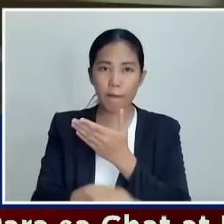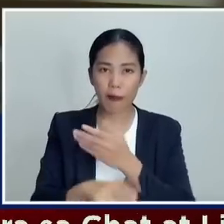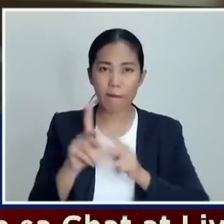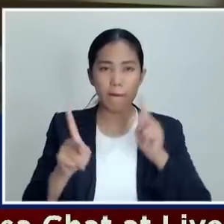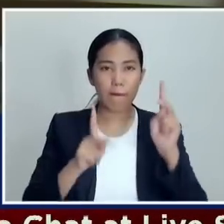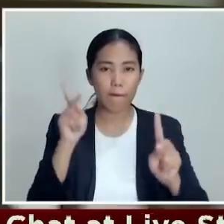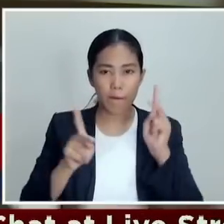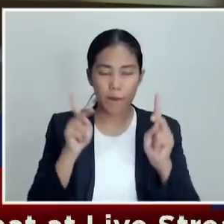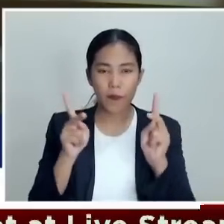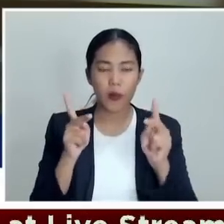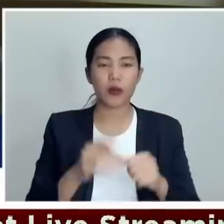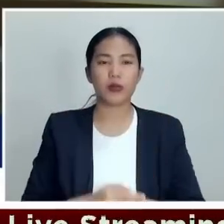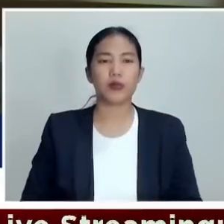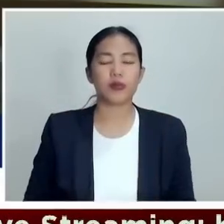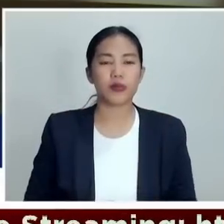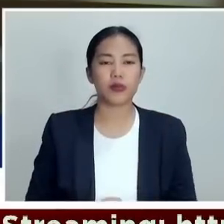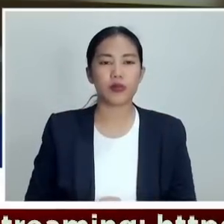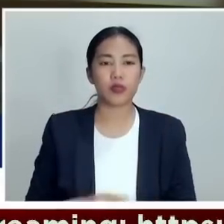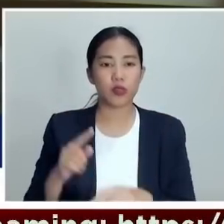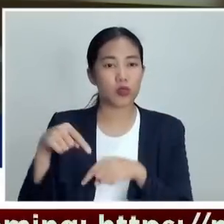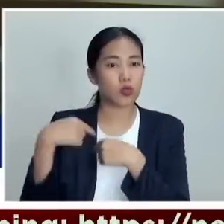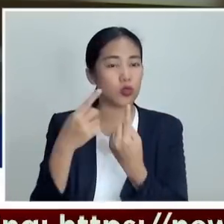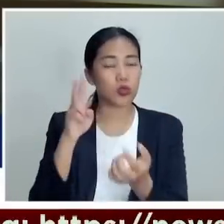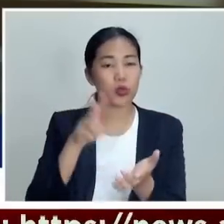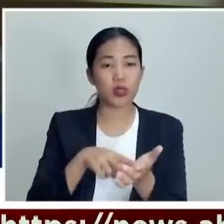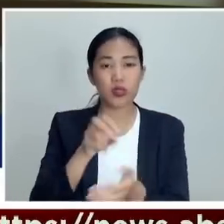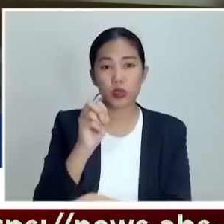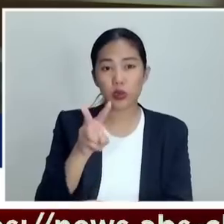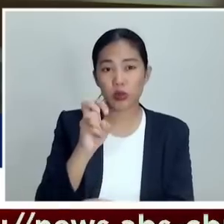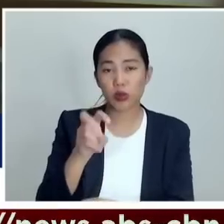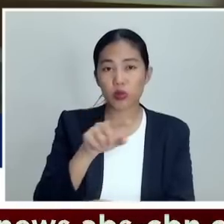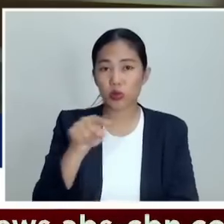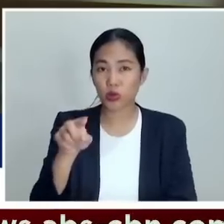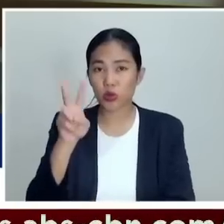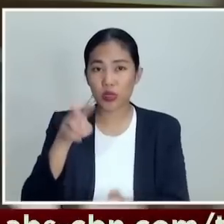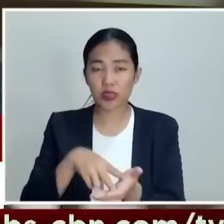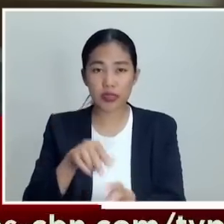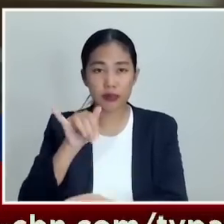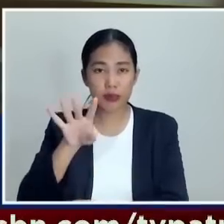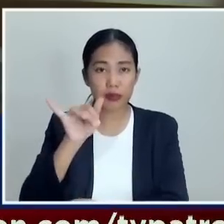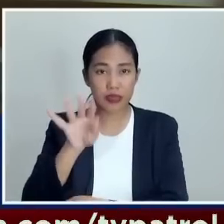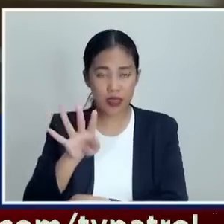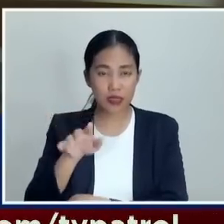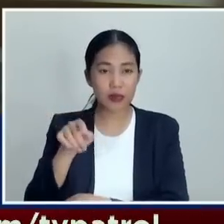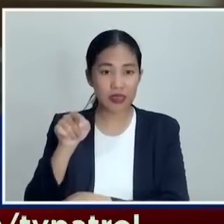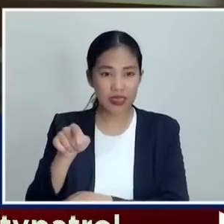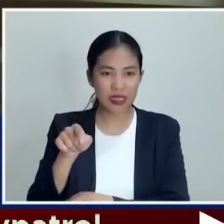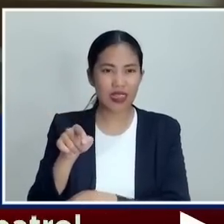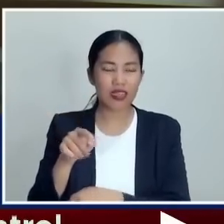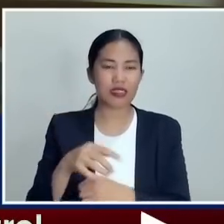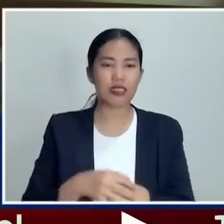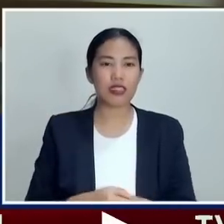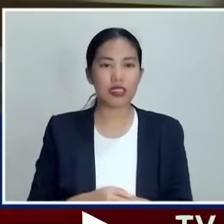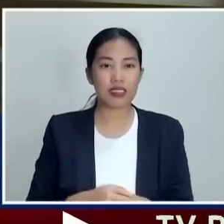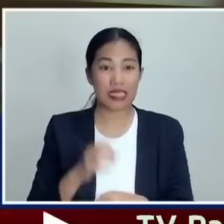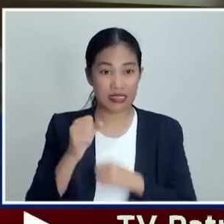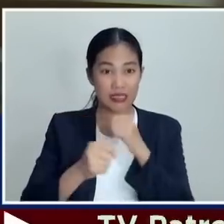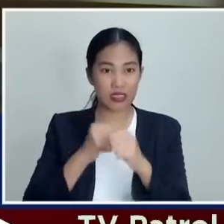Yung 2012 to 2015 na regulatory year, mga 22 billion,